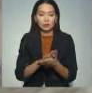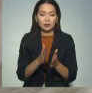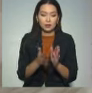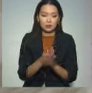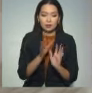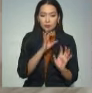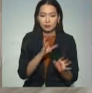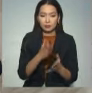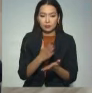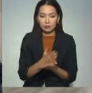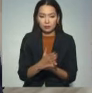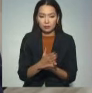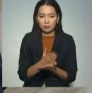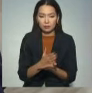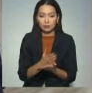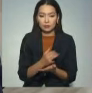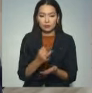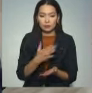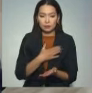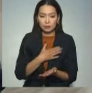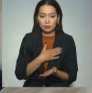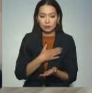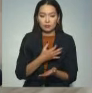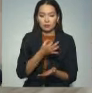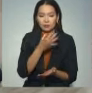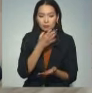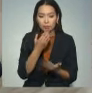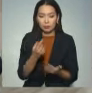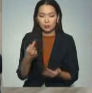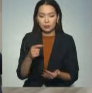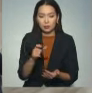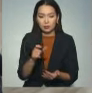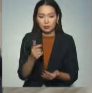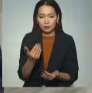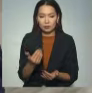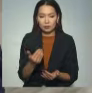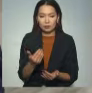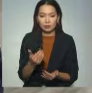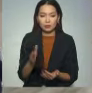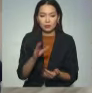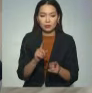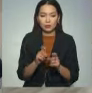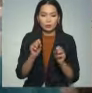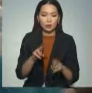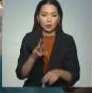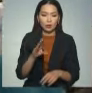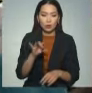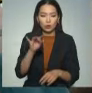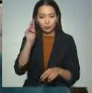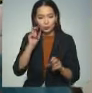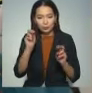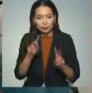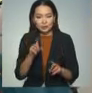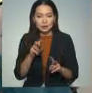үшін. Және де маған өзіме ұнайтыны бірінші қабатта спорт зал және коворкинг орталығы бар. Астана